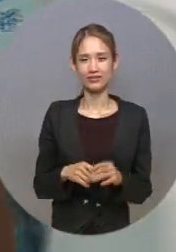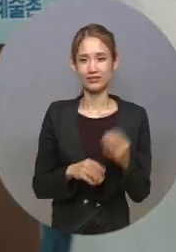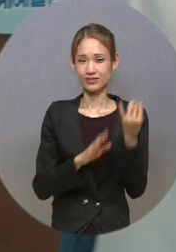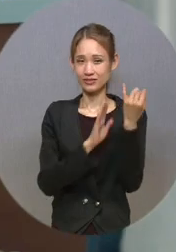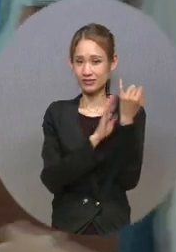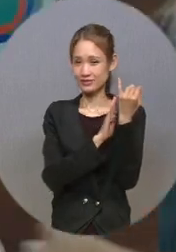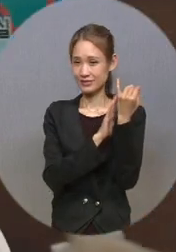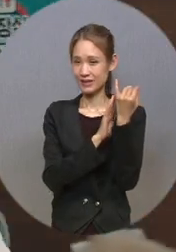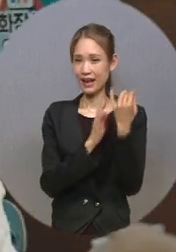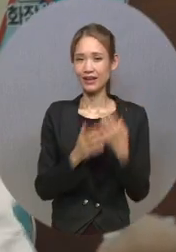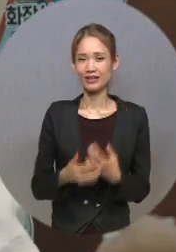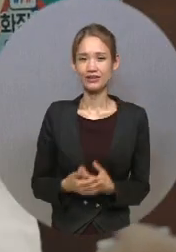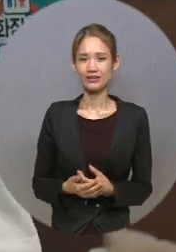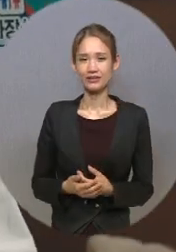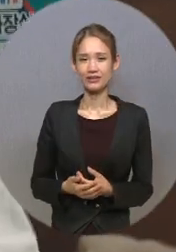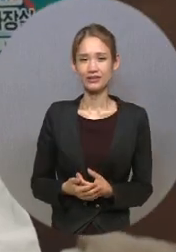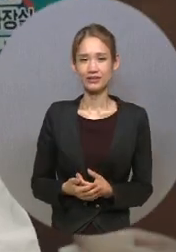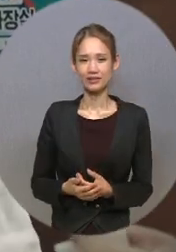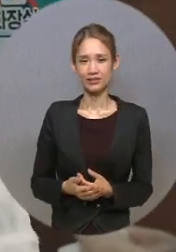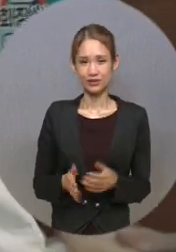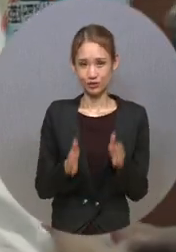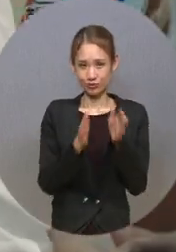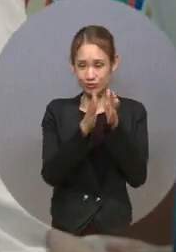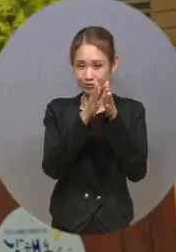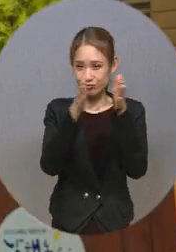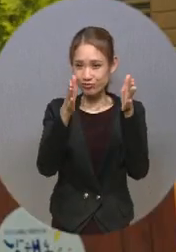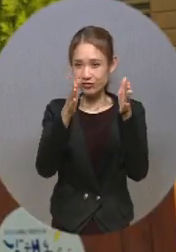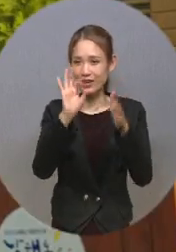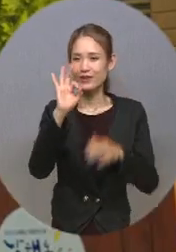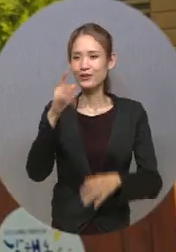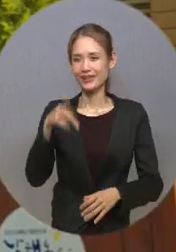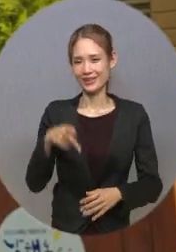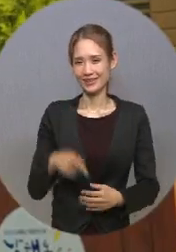네? 출발하자. 야, 출발.